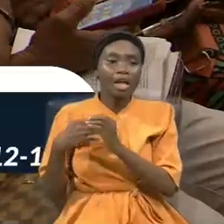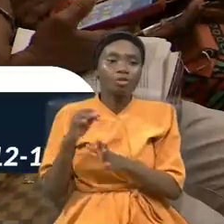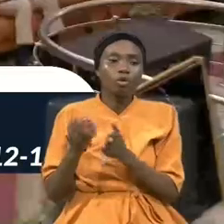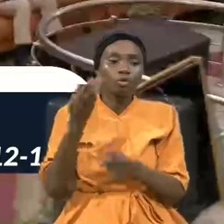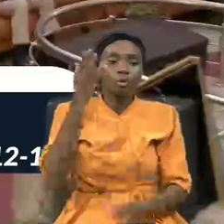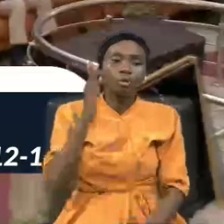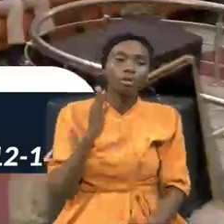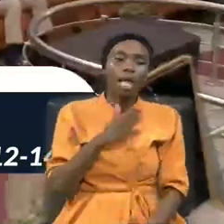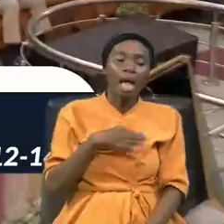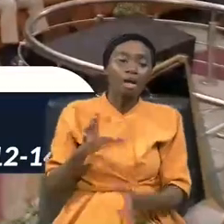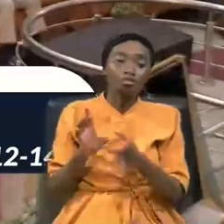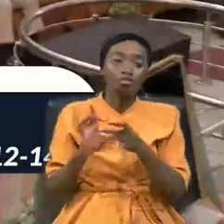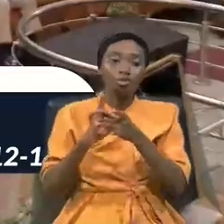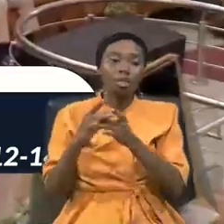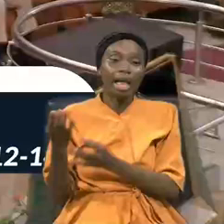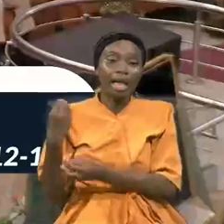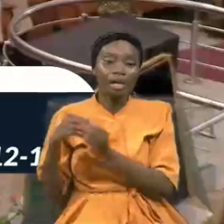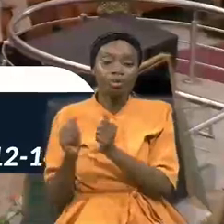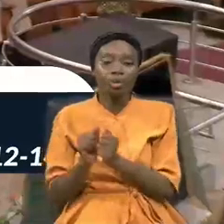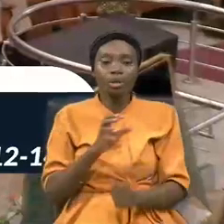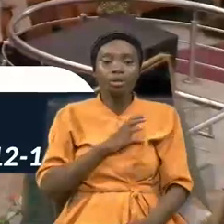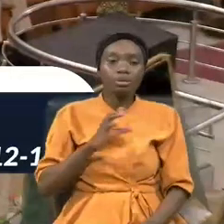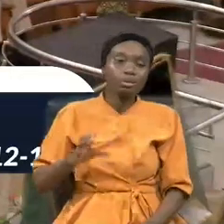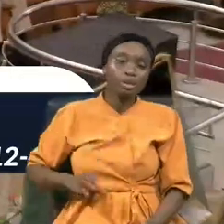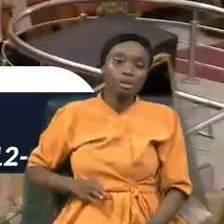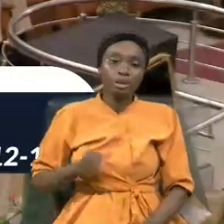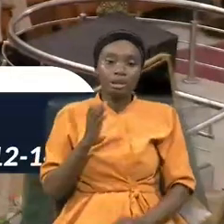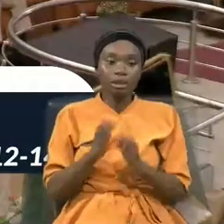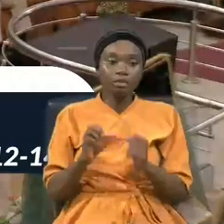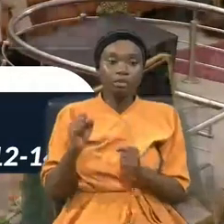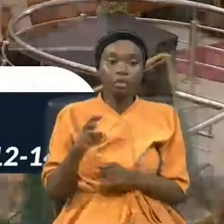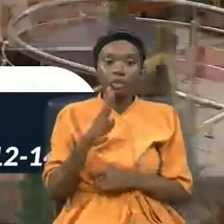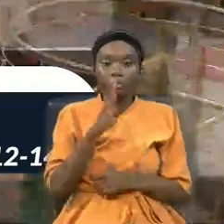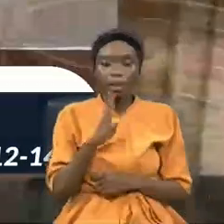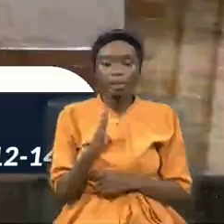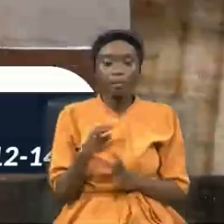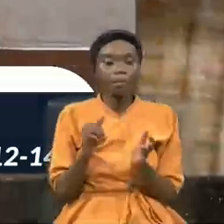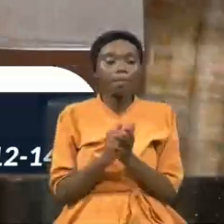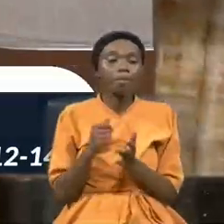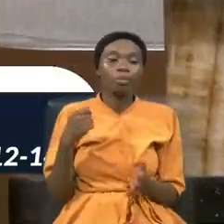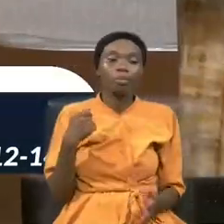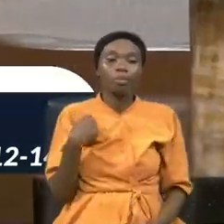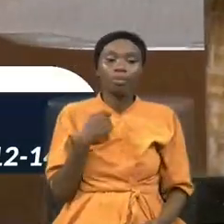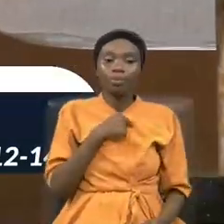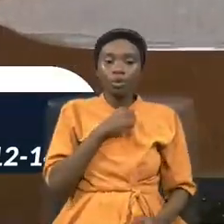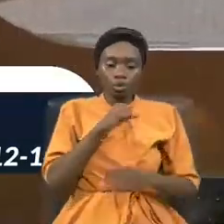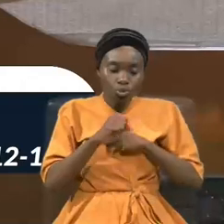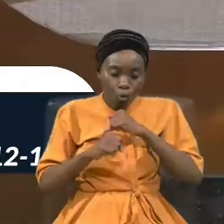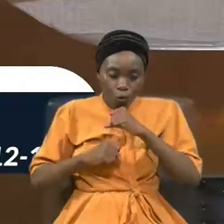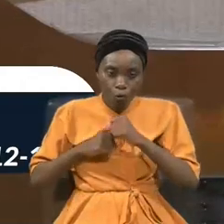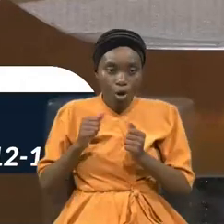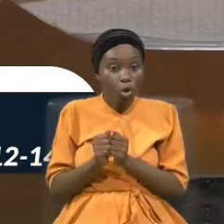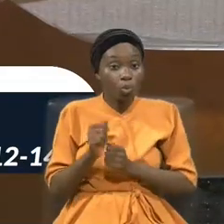héritiers, héritiers de Dieu et co-héritiers de Christ, si toutefois nous souffrons avec